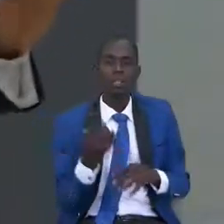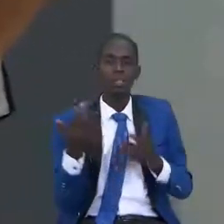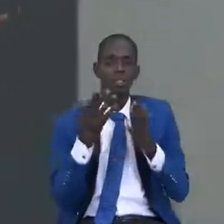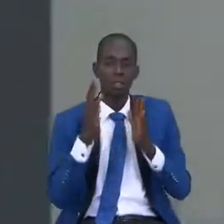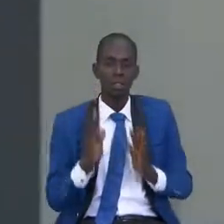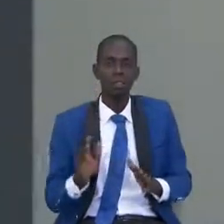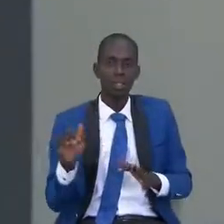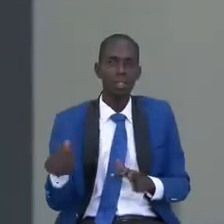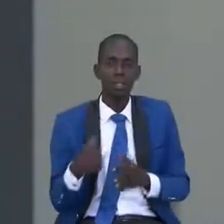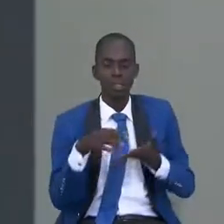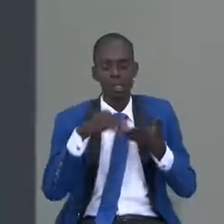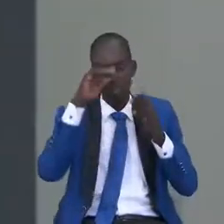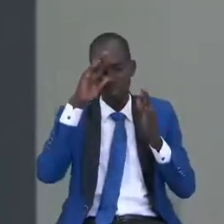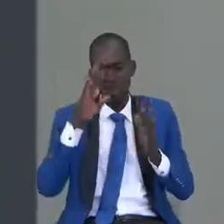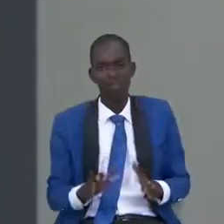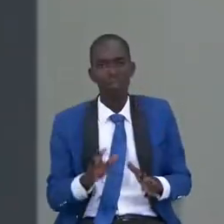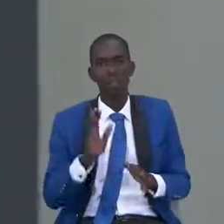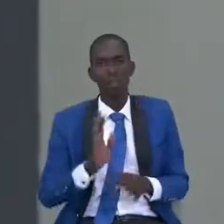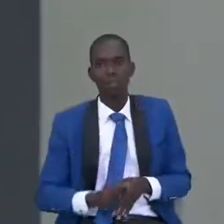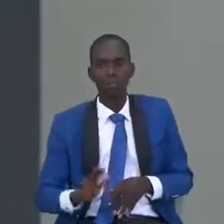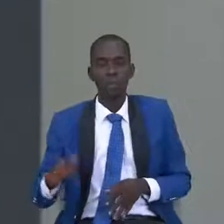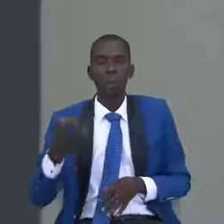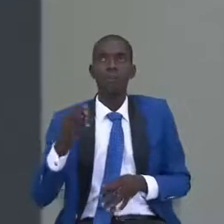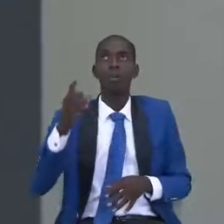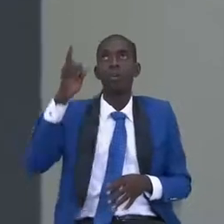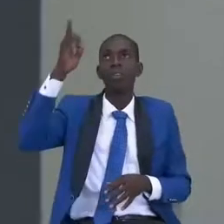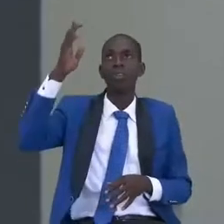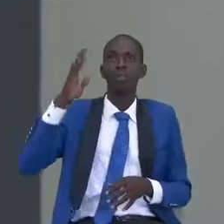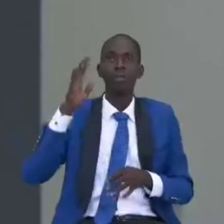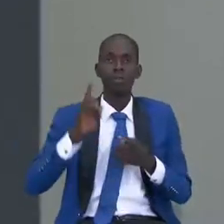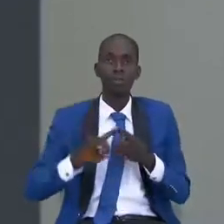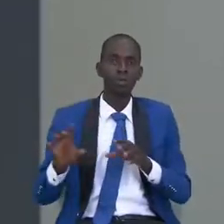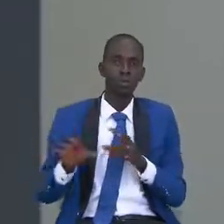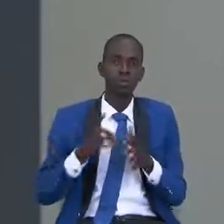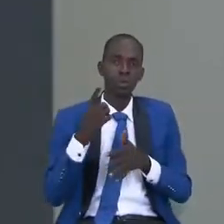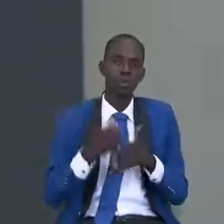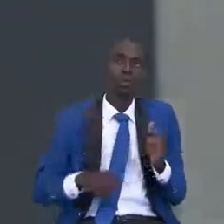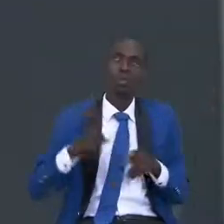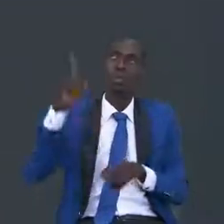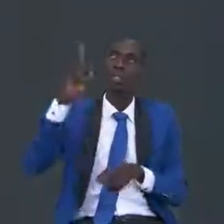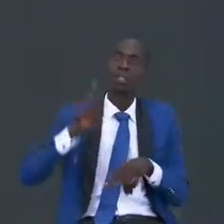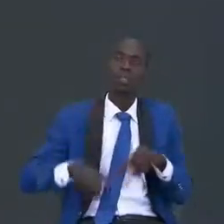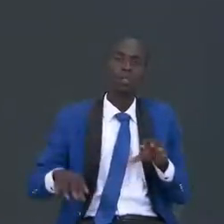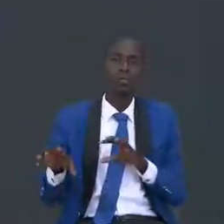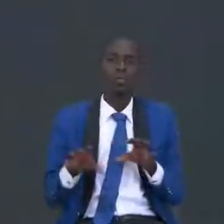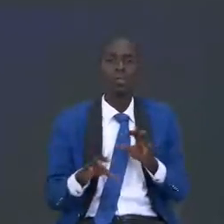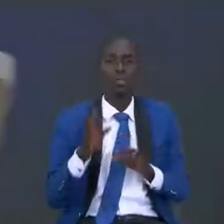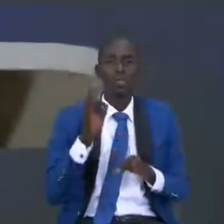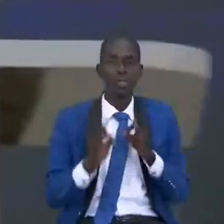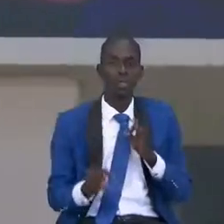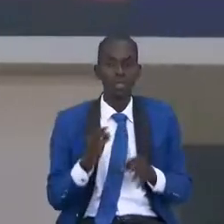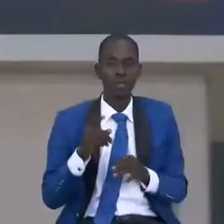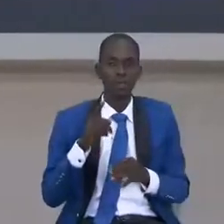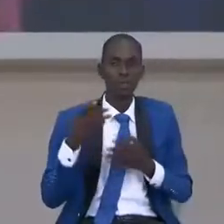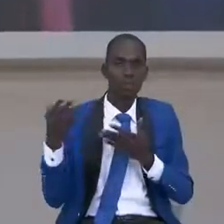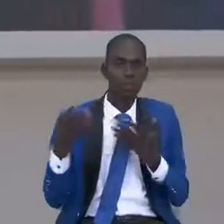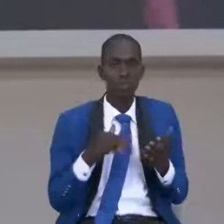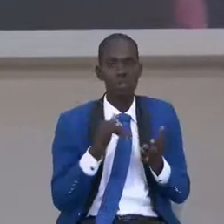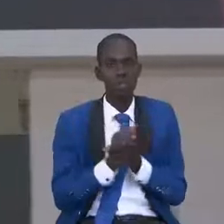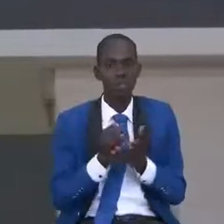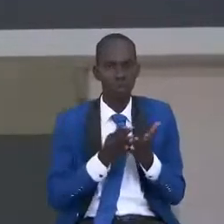élèves, à aucun des fils et des enfants de faire s'il ne peut pas le faire. S'il a emporté